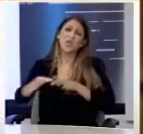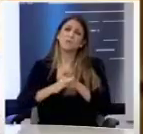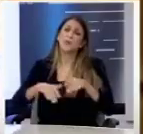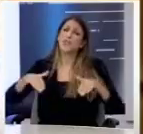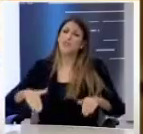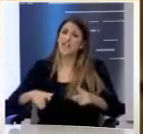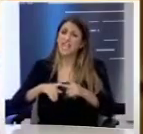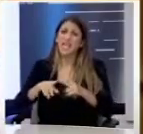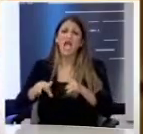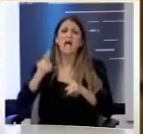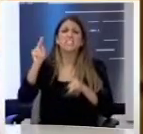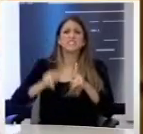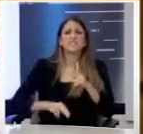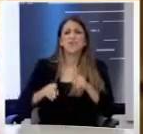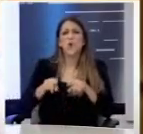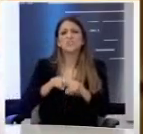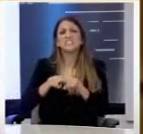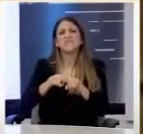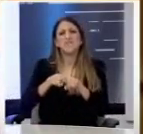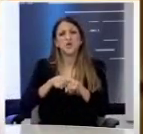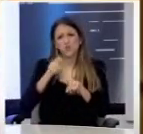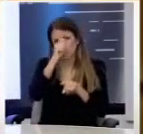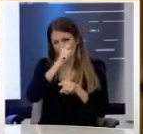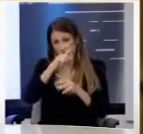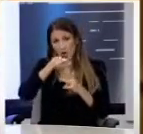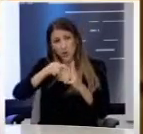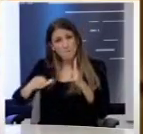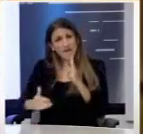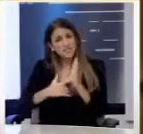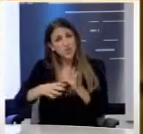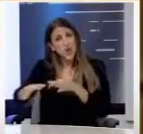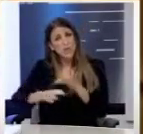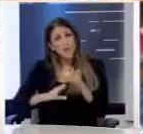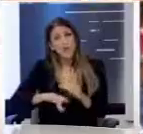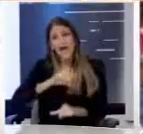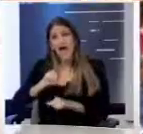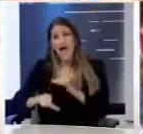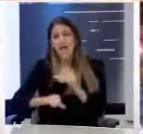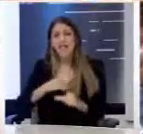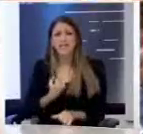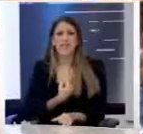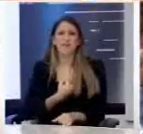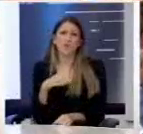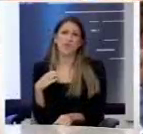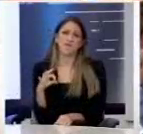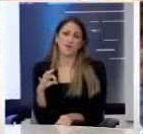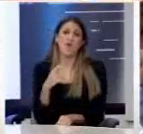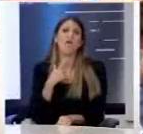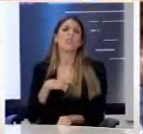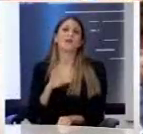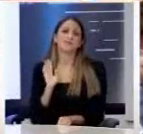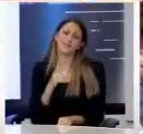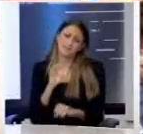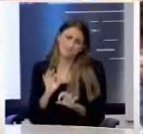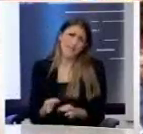Ιθαγένεια, περνάει τώρα αυτό το νομοσχέδιο για την ταυτότητα φύλου. Δεν σας αρέσει, αλλά έτσι είναι. Παρακαλώ,